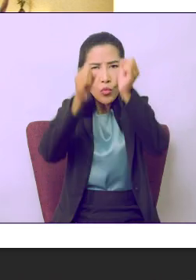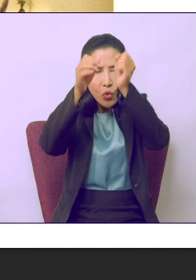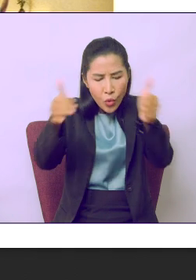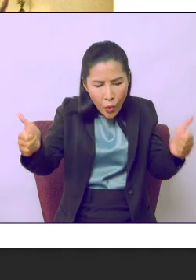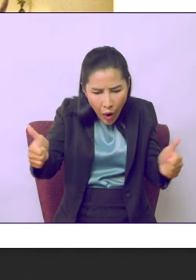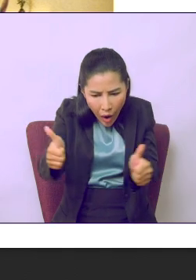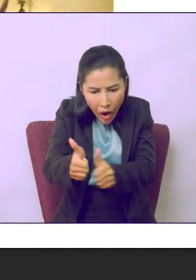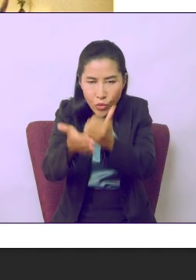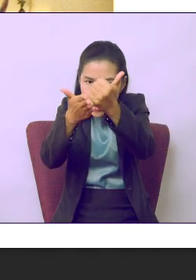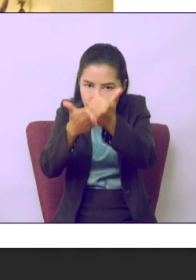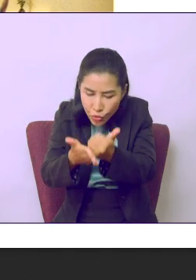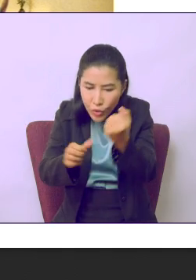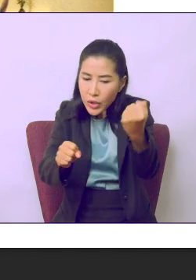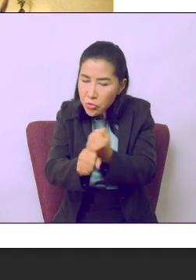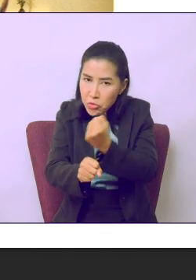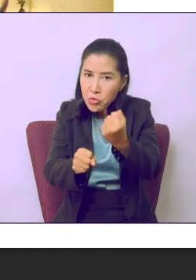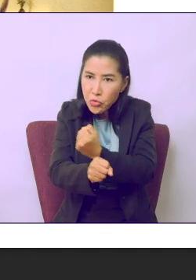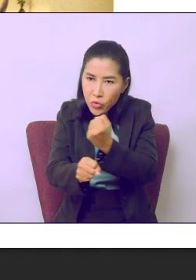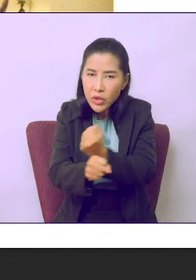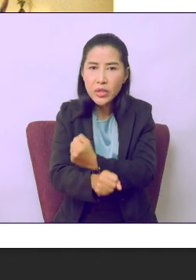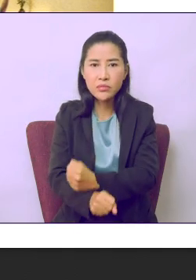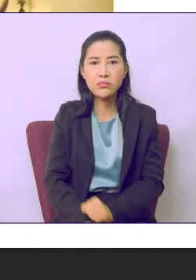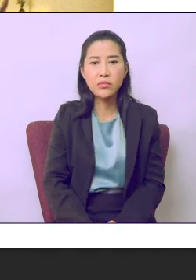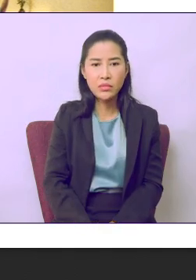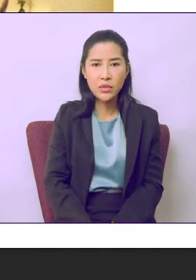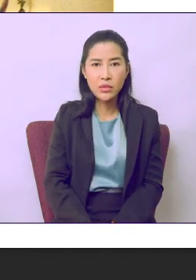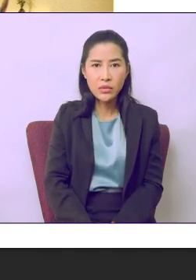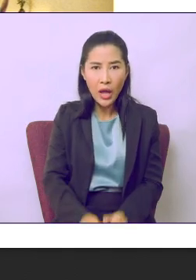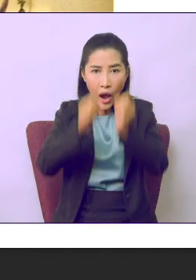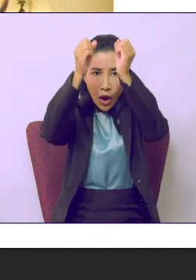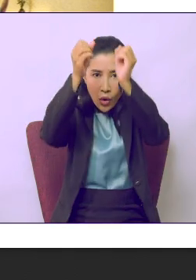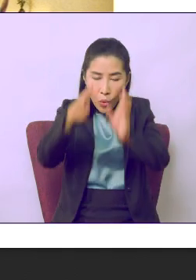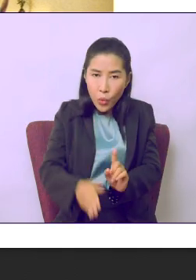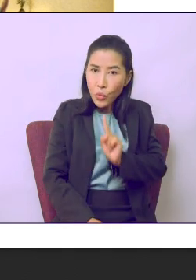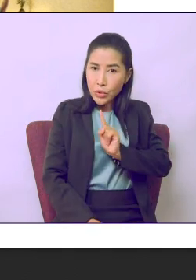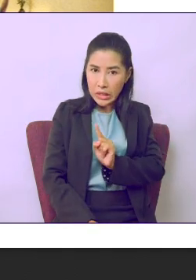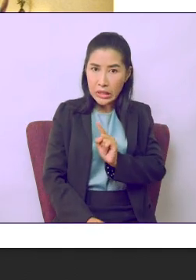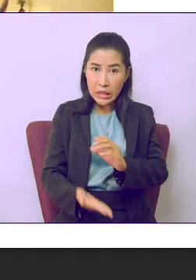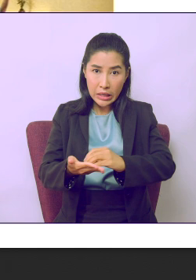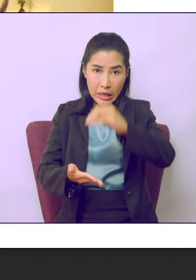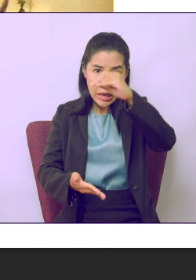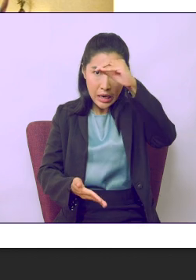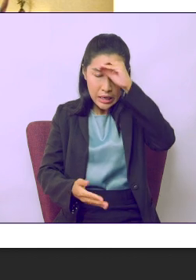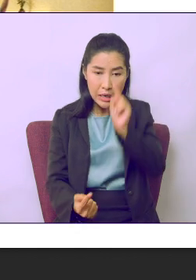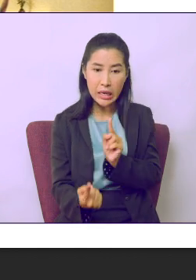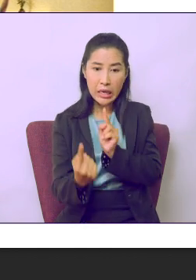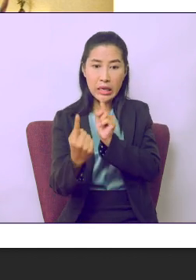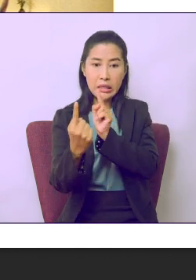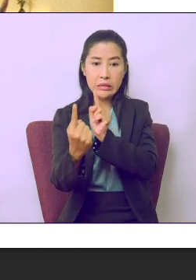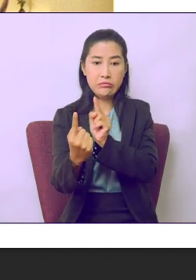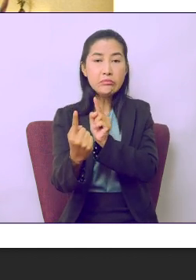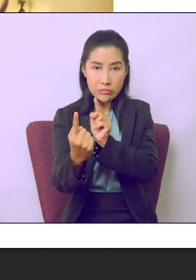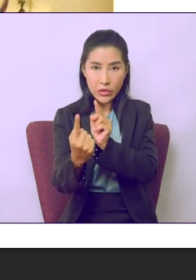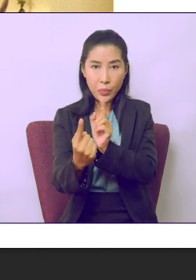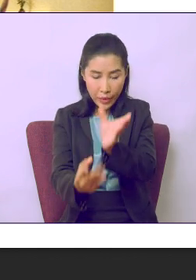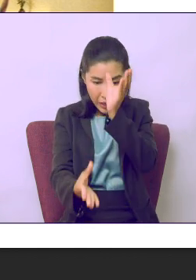ช่วยกันดูนะครับก็เลยบอกว่าถ้า 1ต 1อ่ะนะครับน่าน่าจะเป็นน่าจะเป็นการการเรียนรู้ที่ที่ดีที่สุดนะ